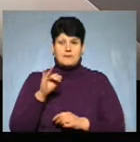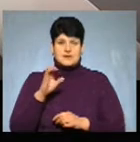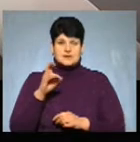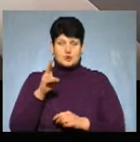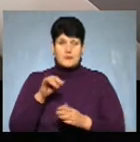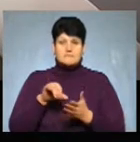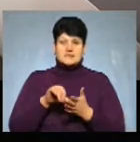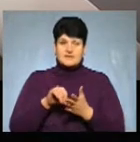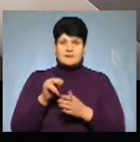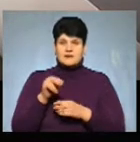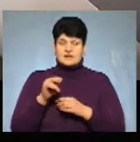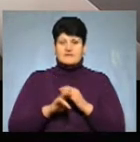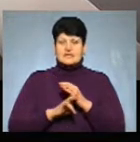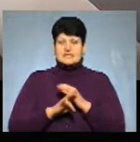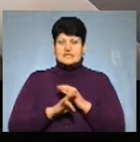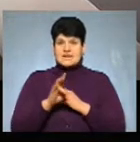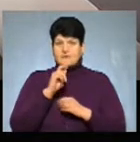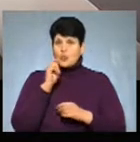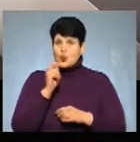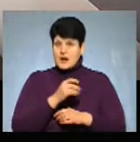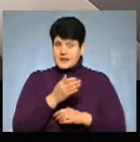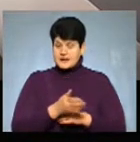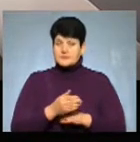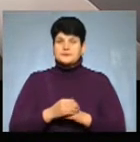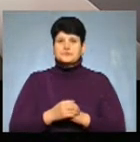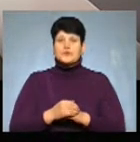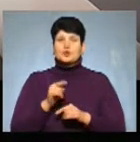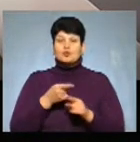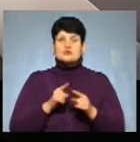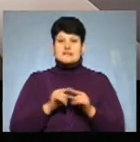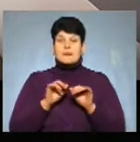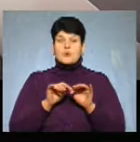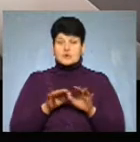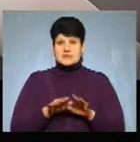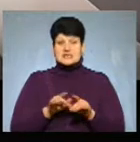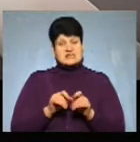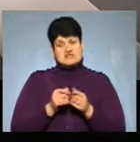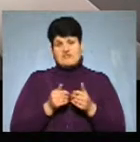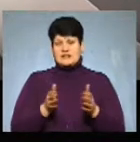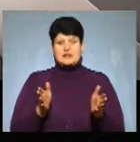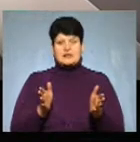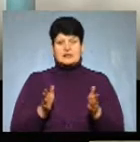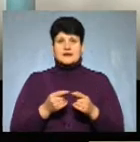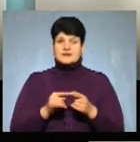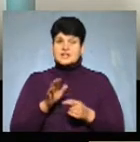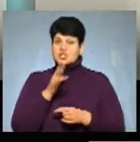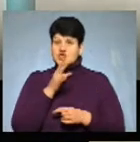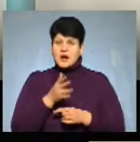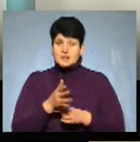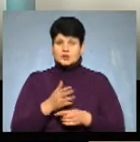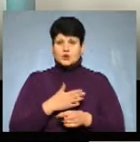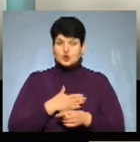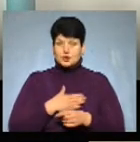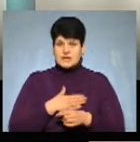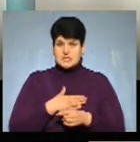єпископами, представниками Православної церкви України. Тому цей процес абсолютно відкритий. В даний час